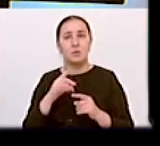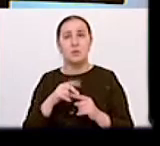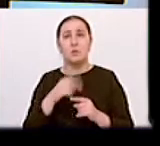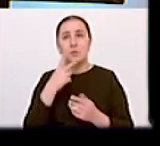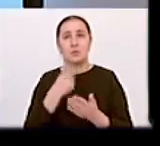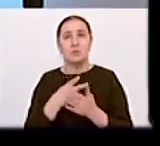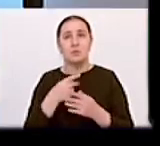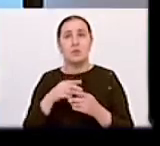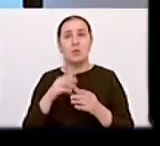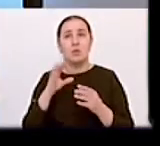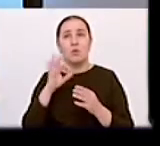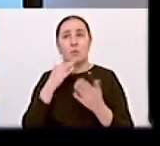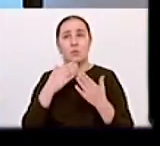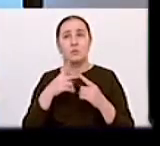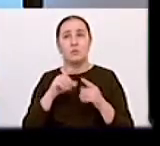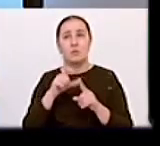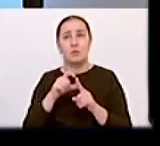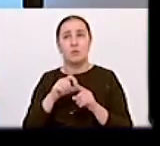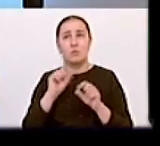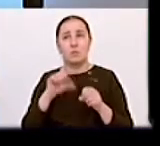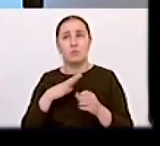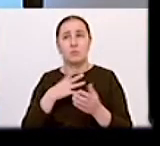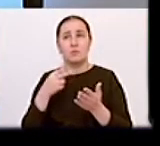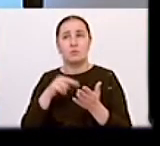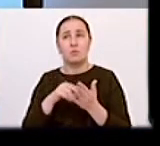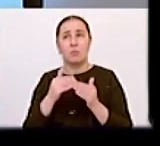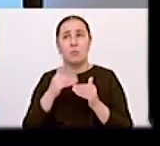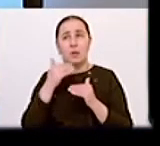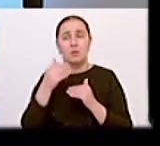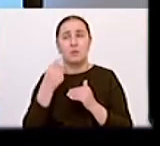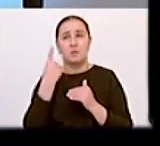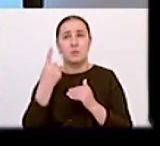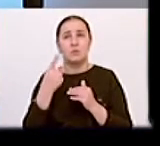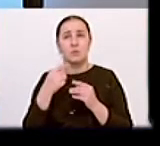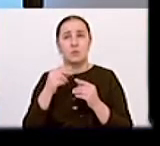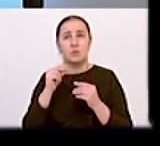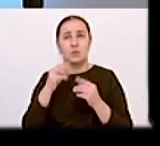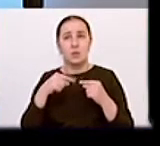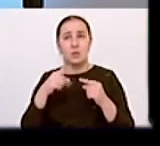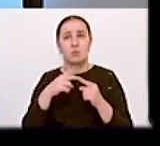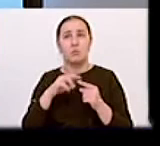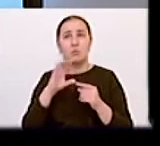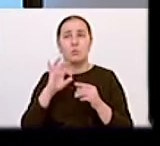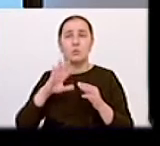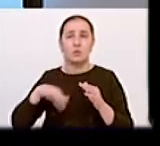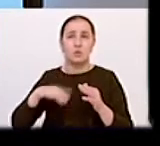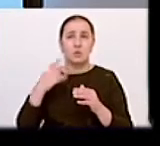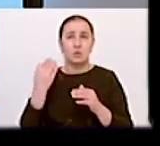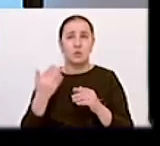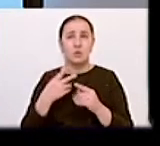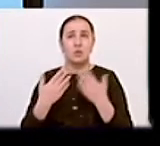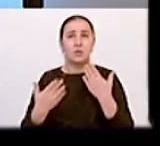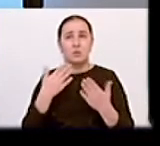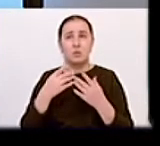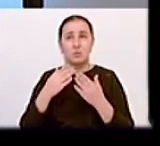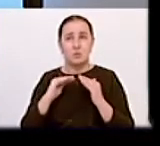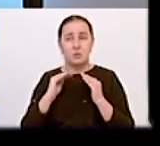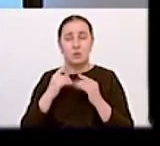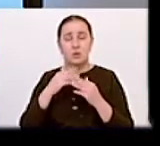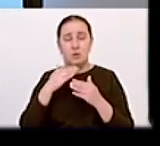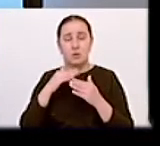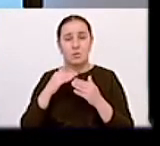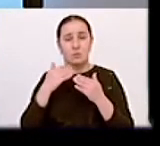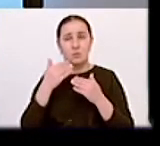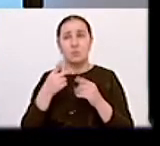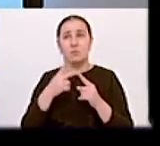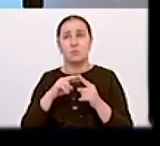Посмотрите, обобщающие слова могут стоять перед однородными членами, а могут стоять после них. Если обобщающее слово